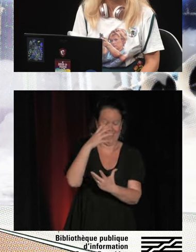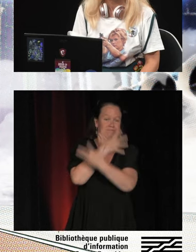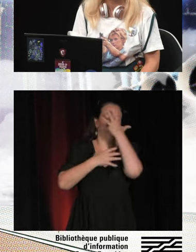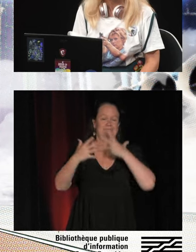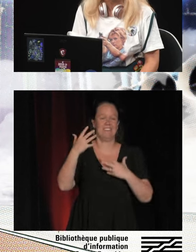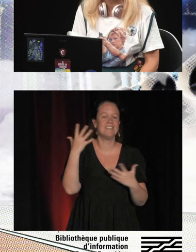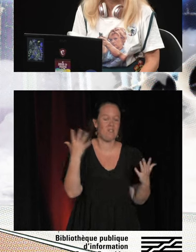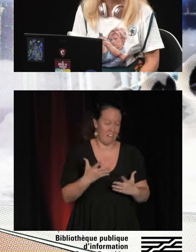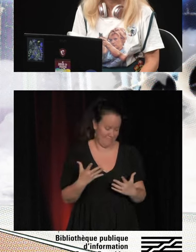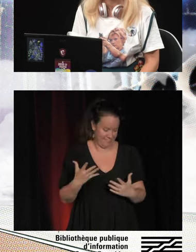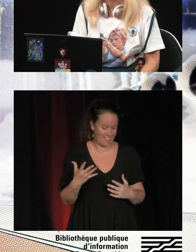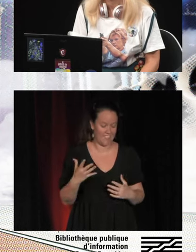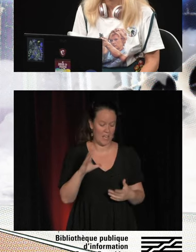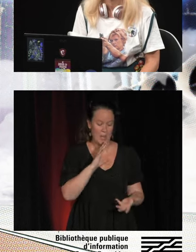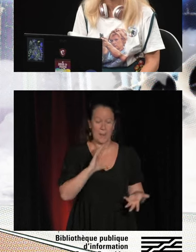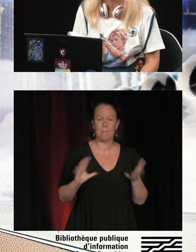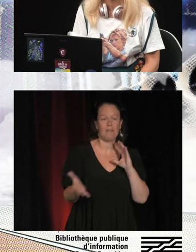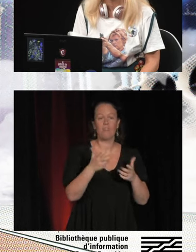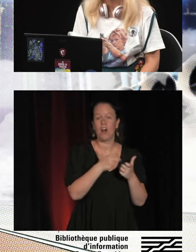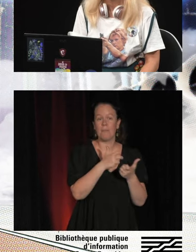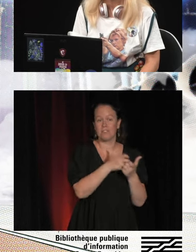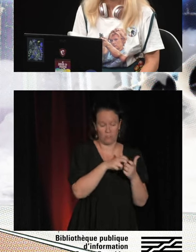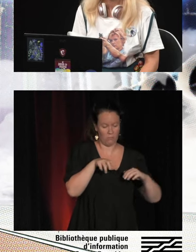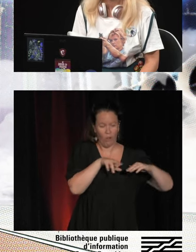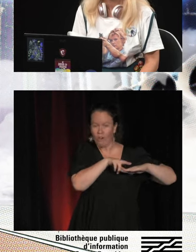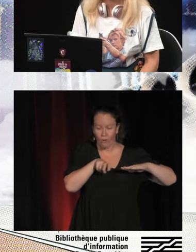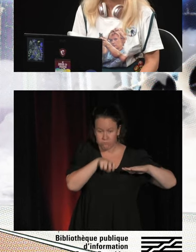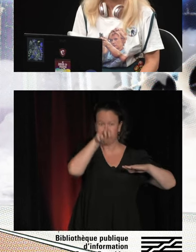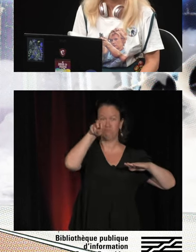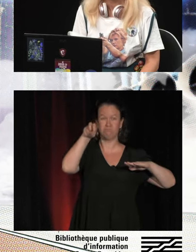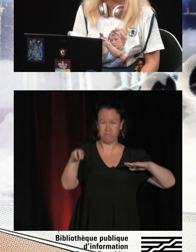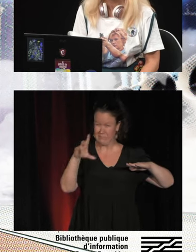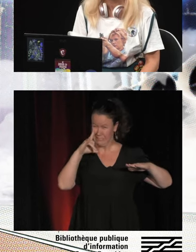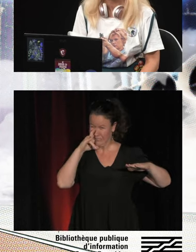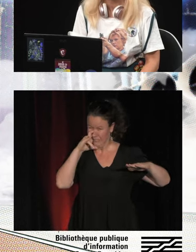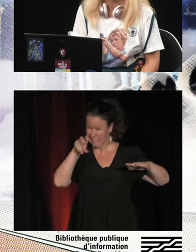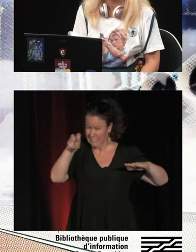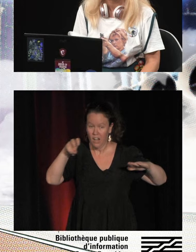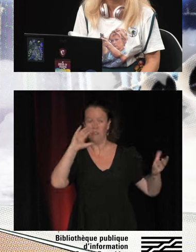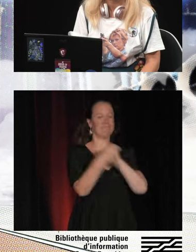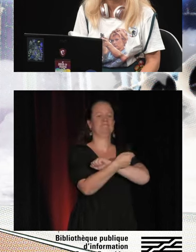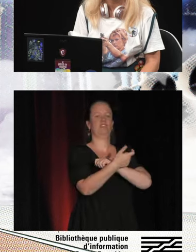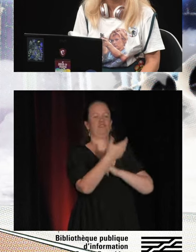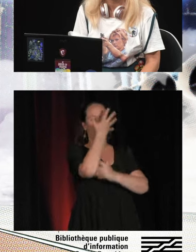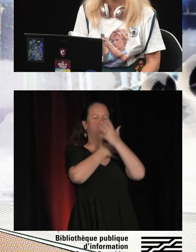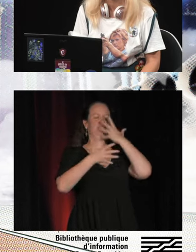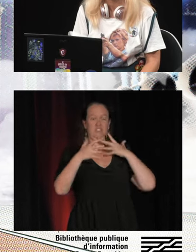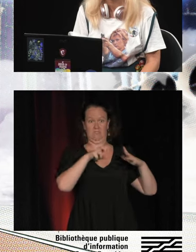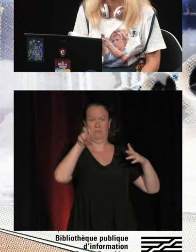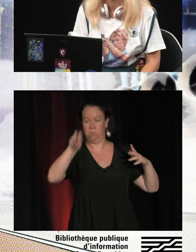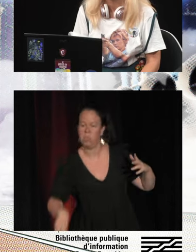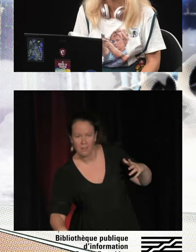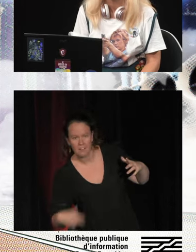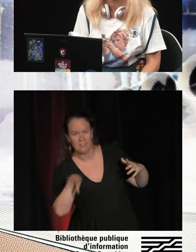trouve... Le jeu va se stopper au milieu d'un saut très périlleux. Et puis, ben, on rejouera au jeu 10 minutes plus tard et on